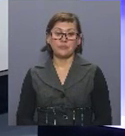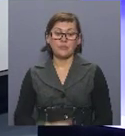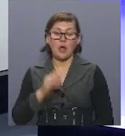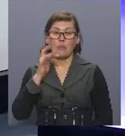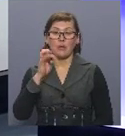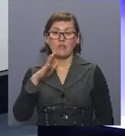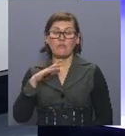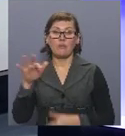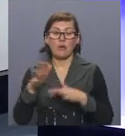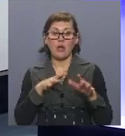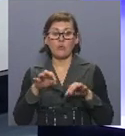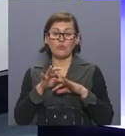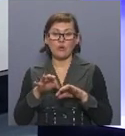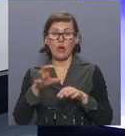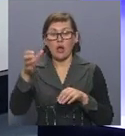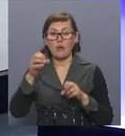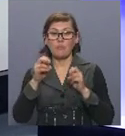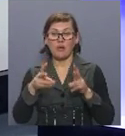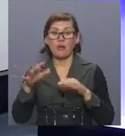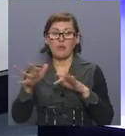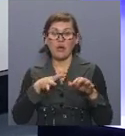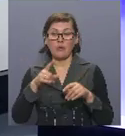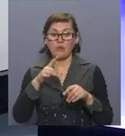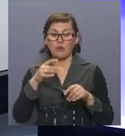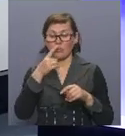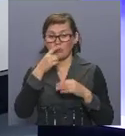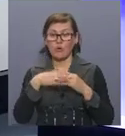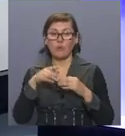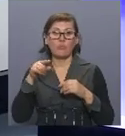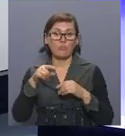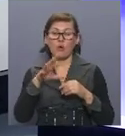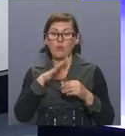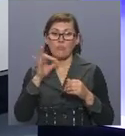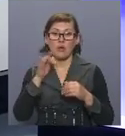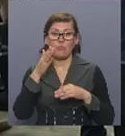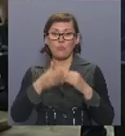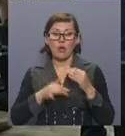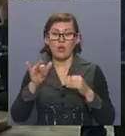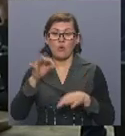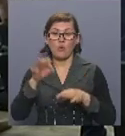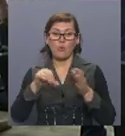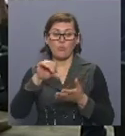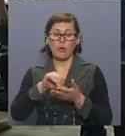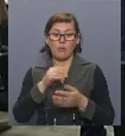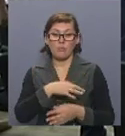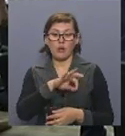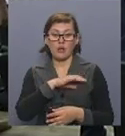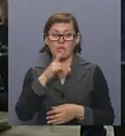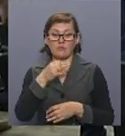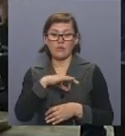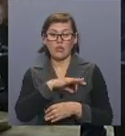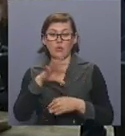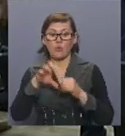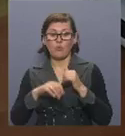Әбіләзовтың ісі бойынша өтіп жатқан қылмыстық іске жуырда нүкте қойылады. 23 мамырда сотқа қатысып жатқан прокурор, адвокаттар